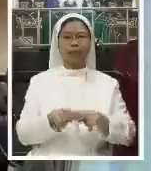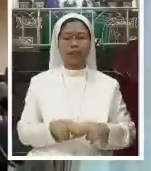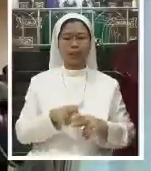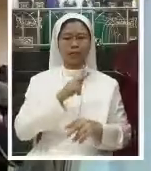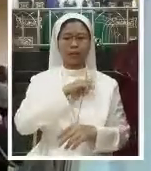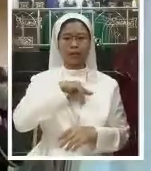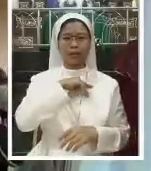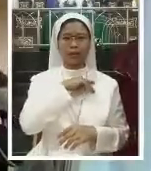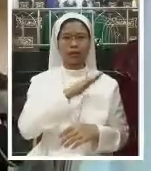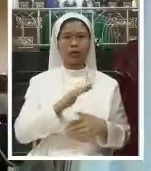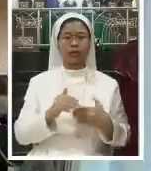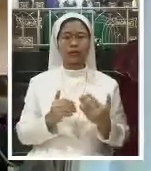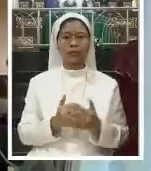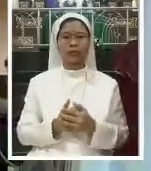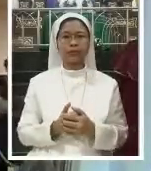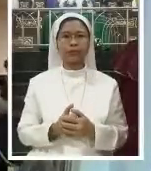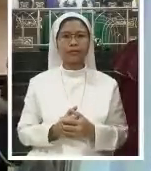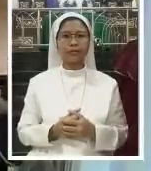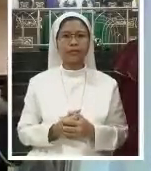gabos.